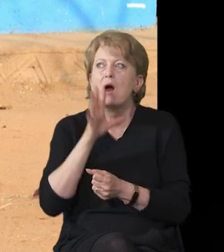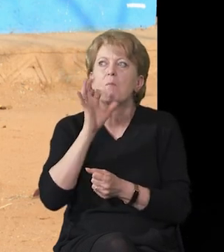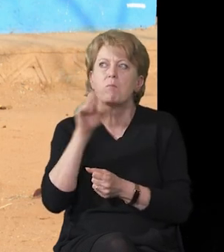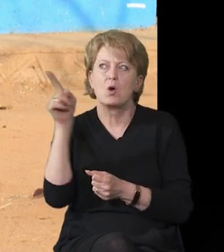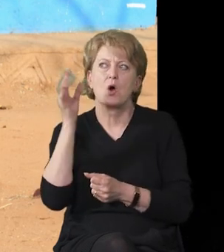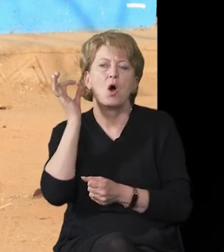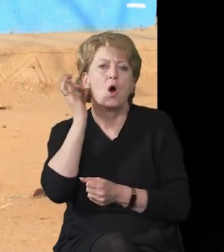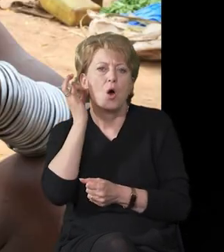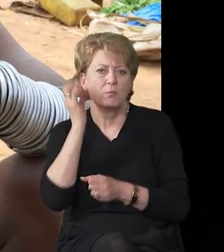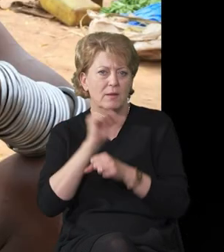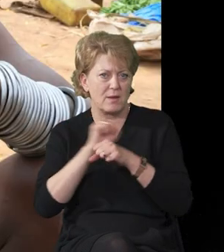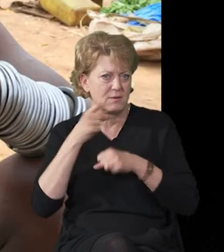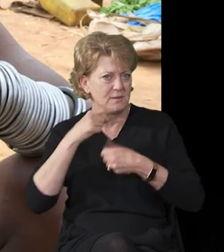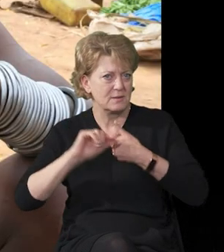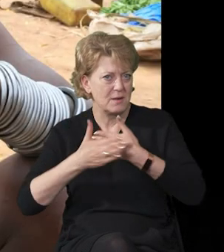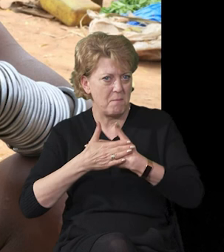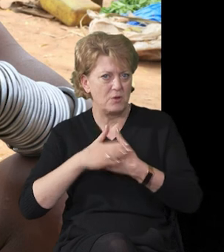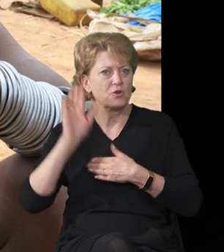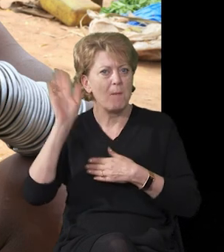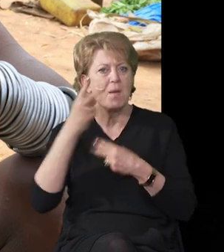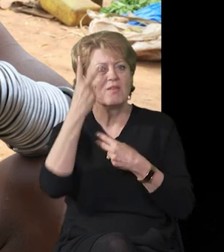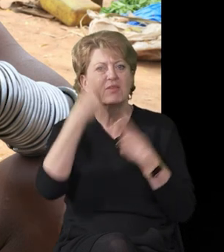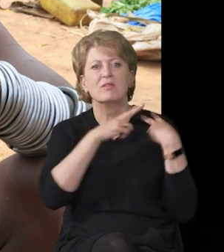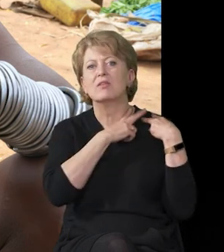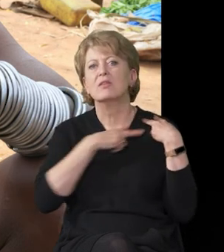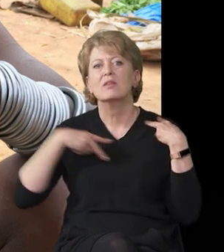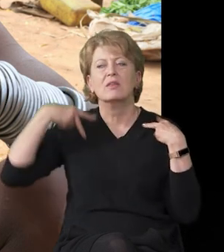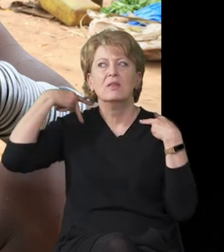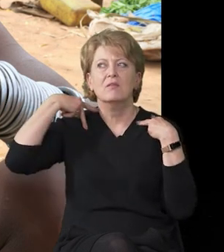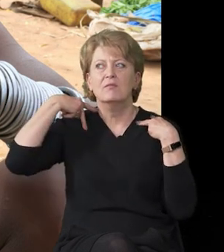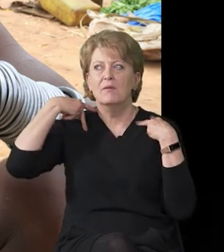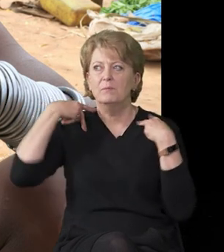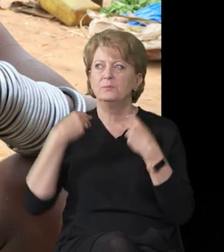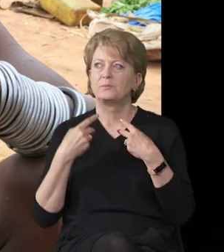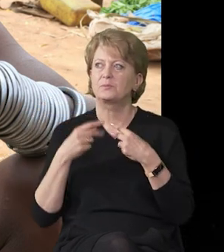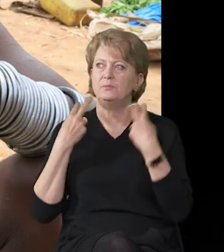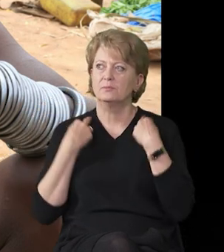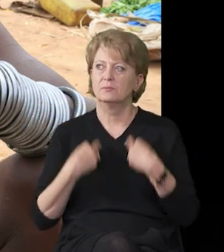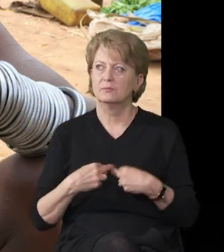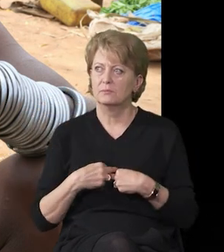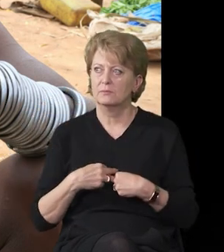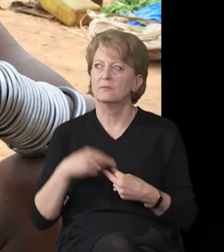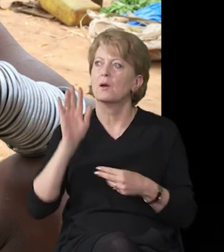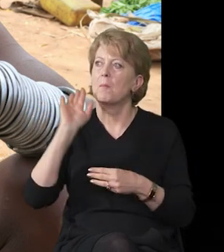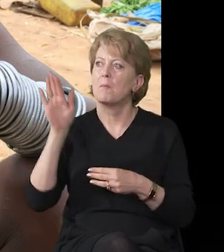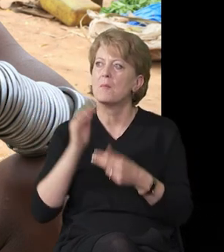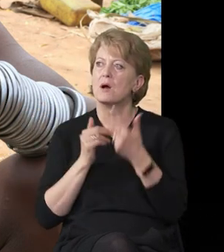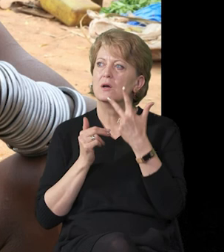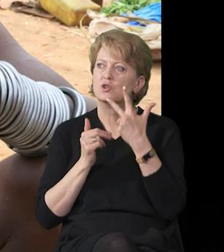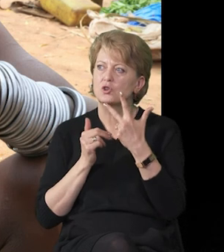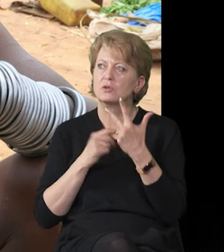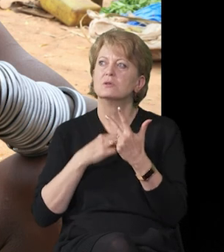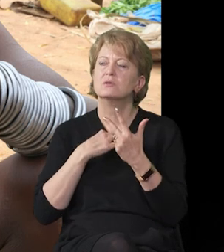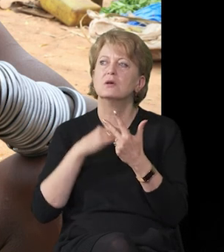czym świadczą te dwa naszyjniki na jej szyi. To lepiej widać tutaj, ponieważ ta kobieta ma aż 3 naszyjniki i ten